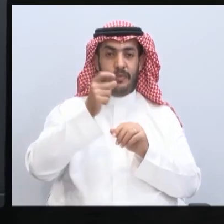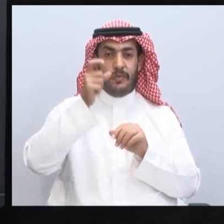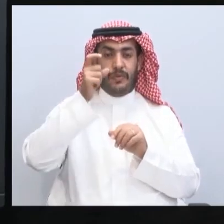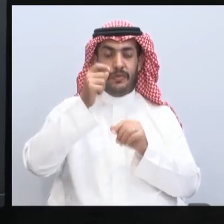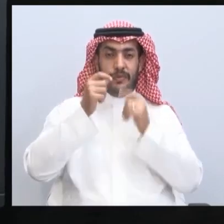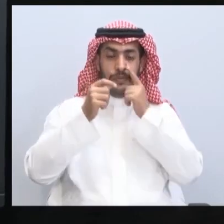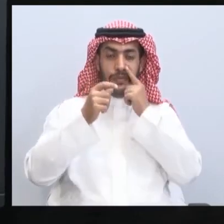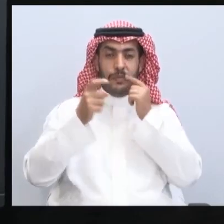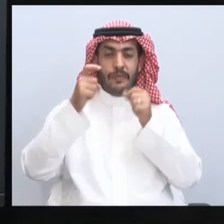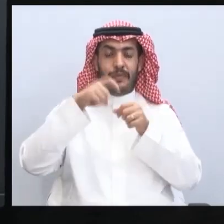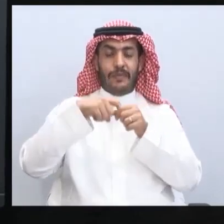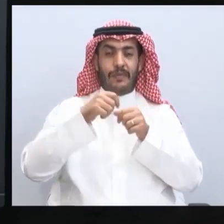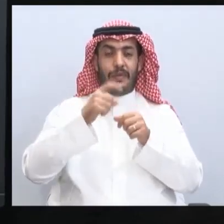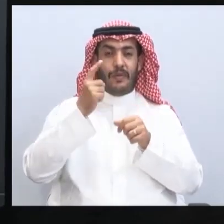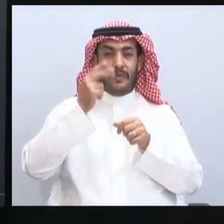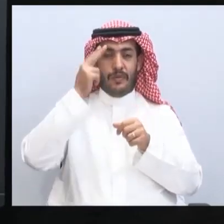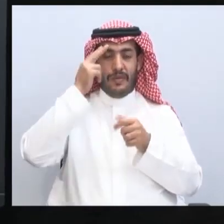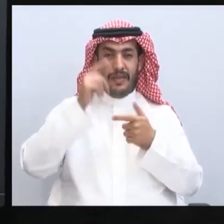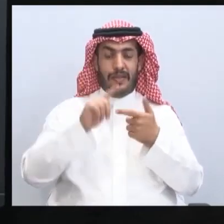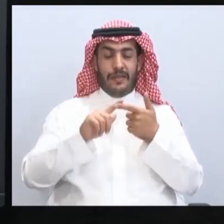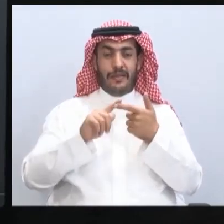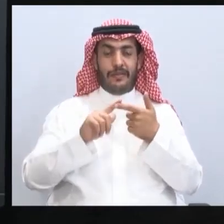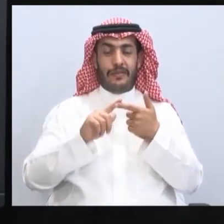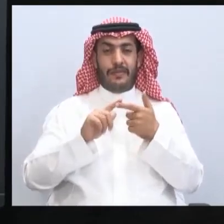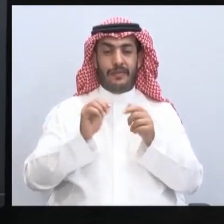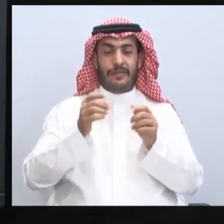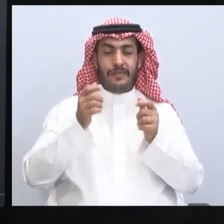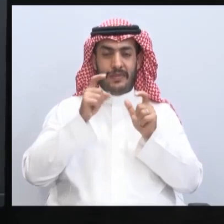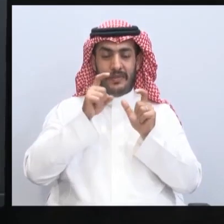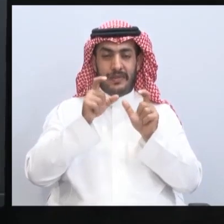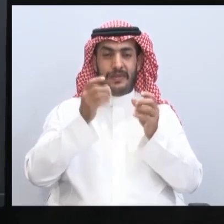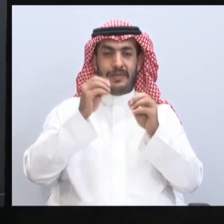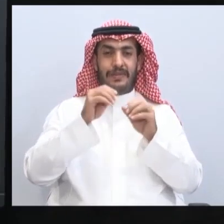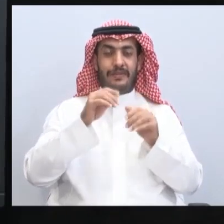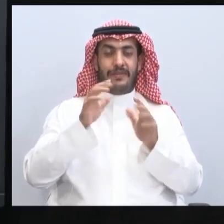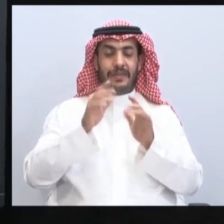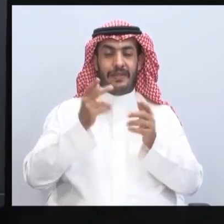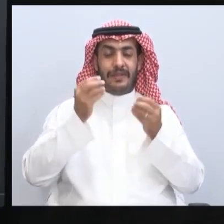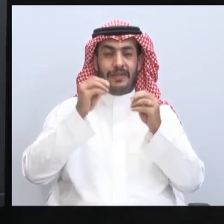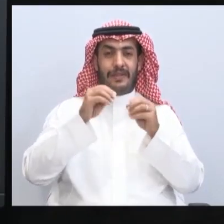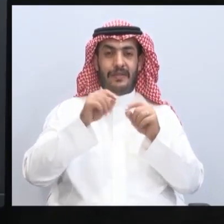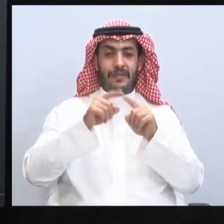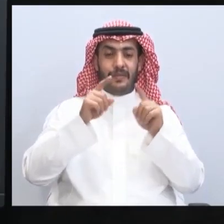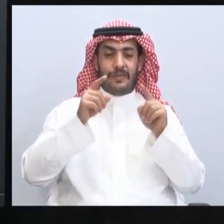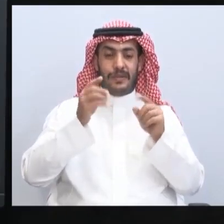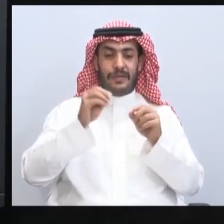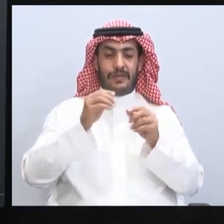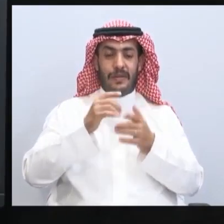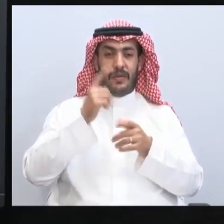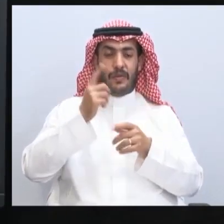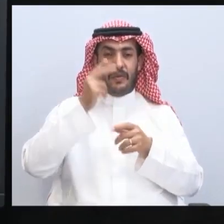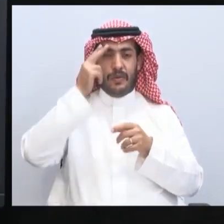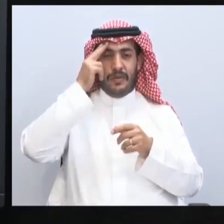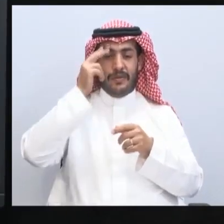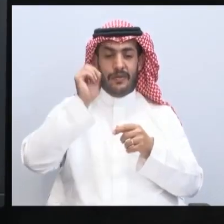تركي حيث وصلت الدوله السعوديه الثانيه في نفوذها وفي مساحتها ما وصلت اليه الدوله